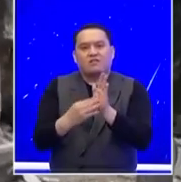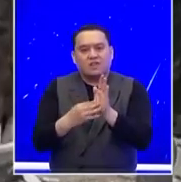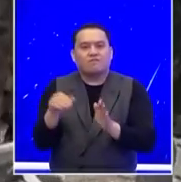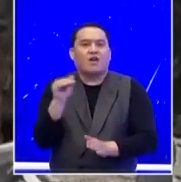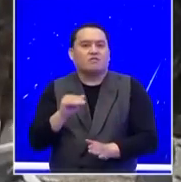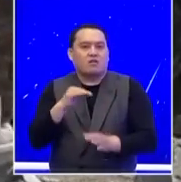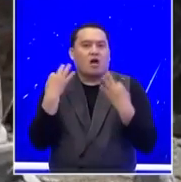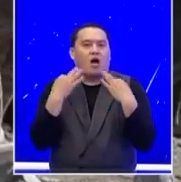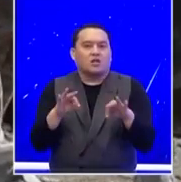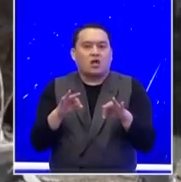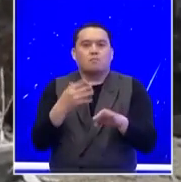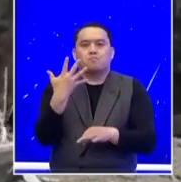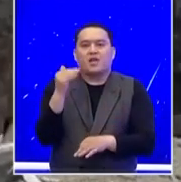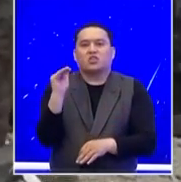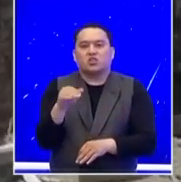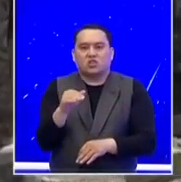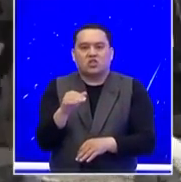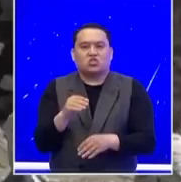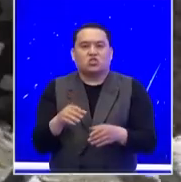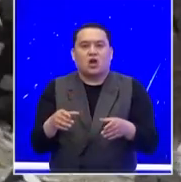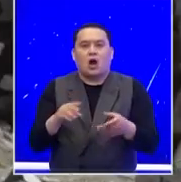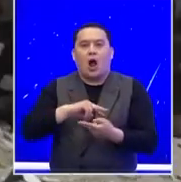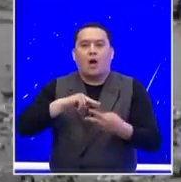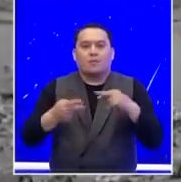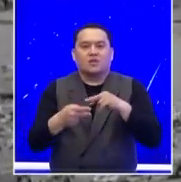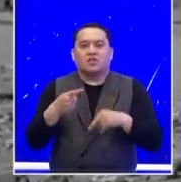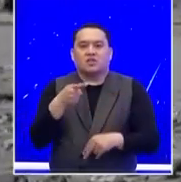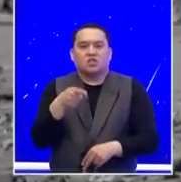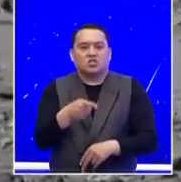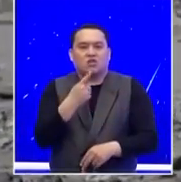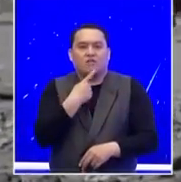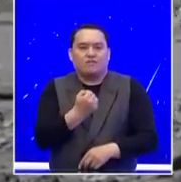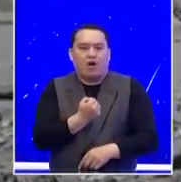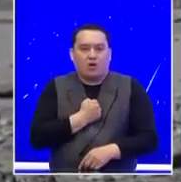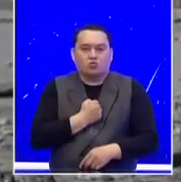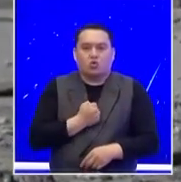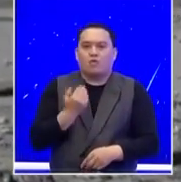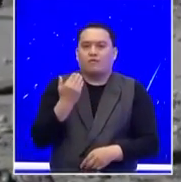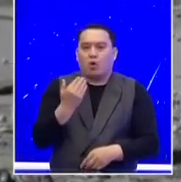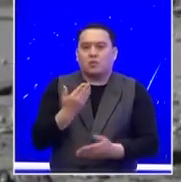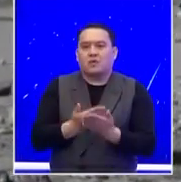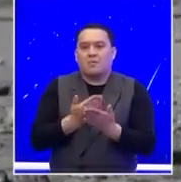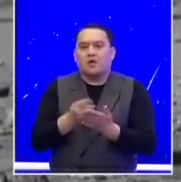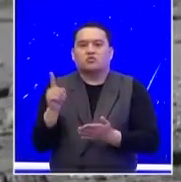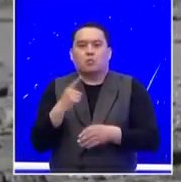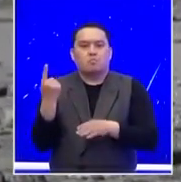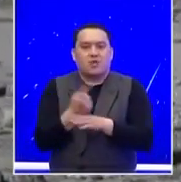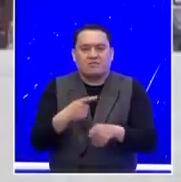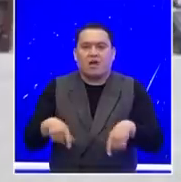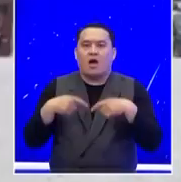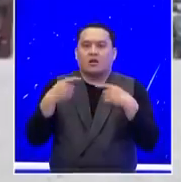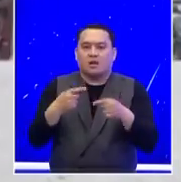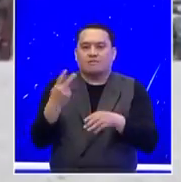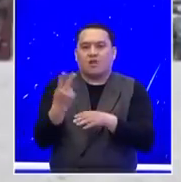было освобождение пленных 5000 радикалов в обмен на 1000 военнослужащих правительственных войск. Предполагалось, что первый этап